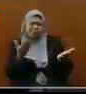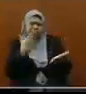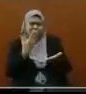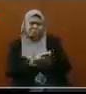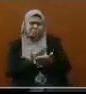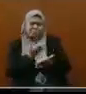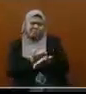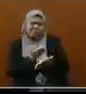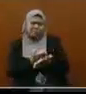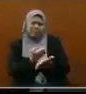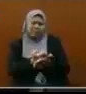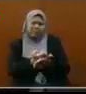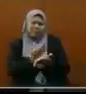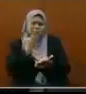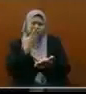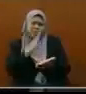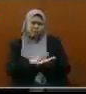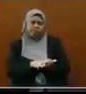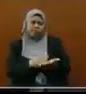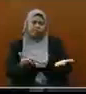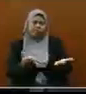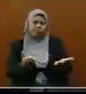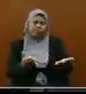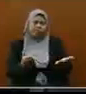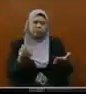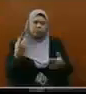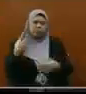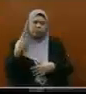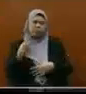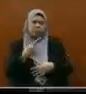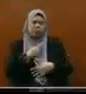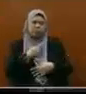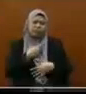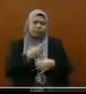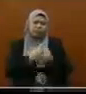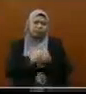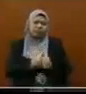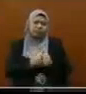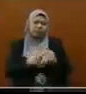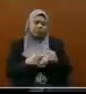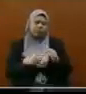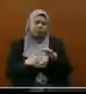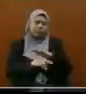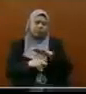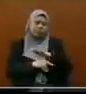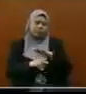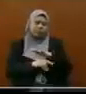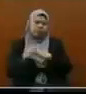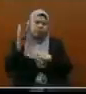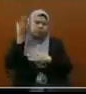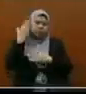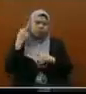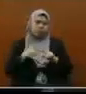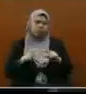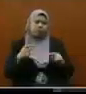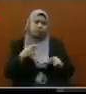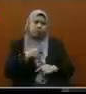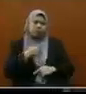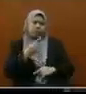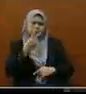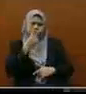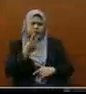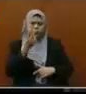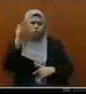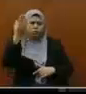kita mewarisi dasar dan polisi-polisi terdahulu. Sedangkan saya kira sebelum-sebelum ini akibat